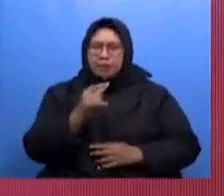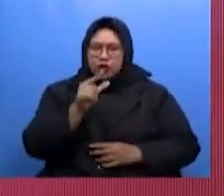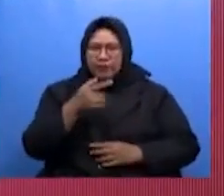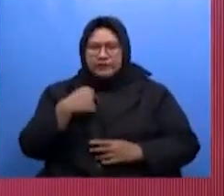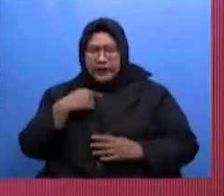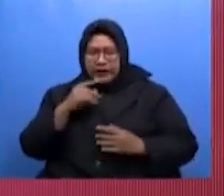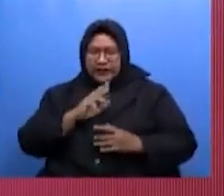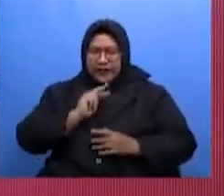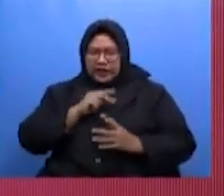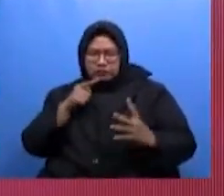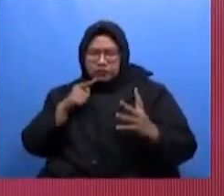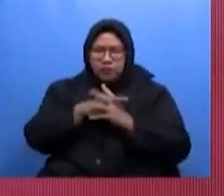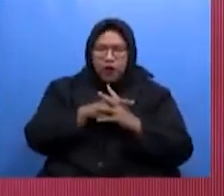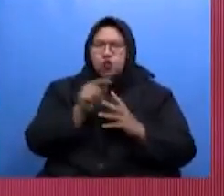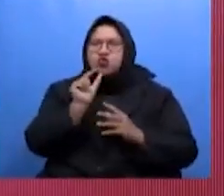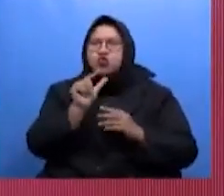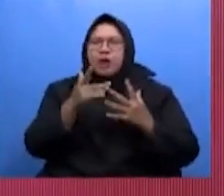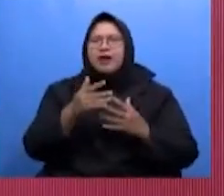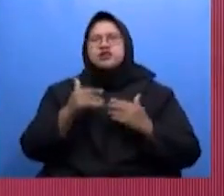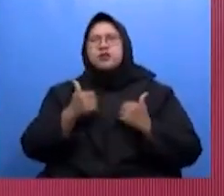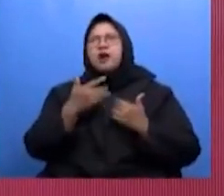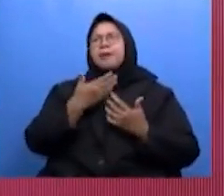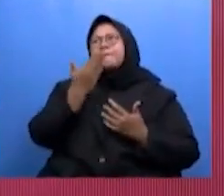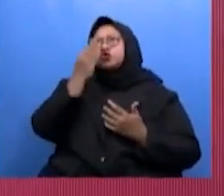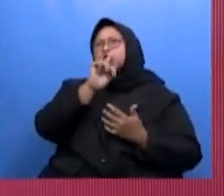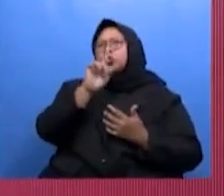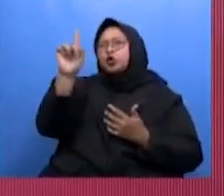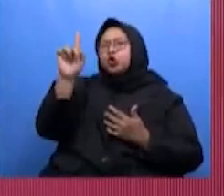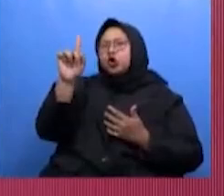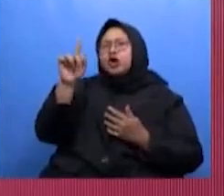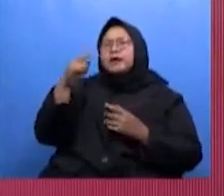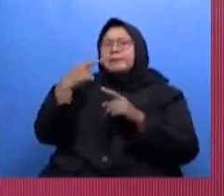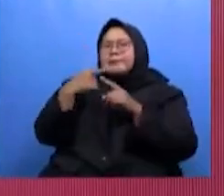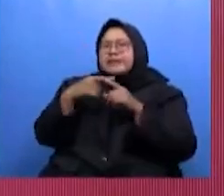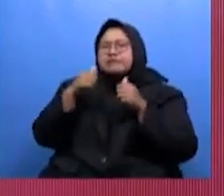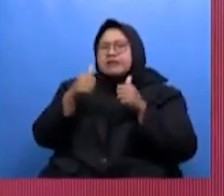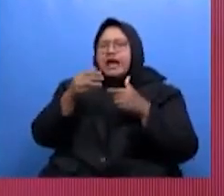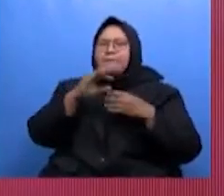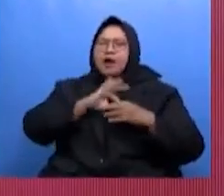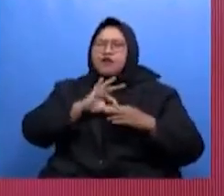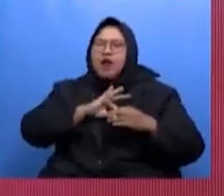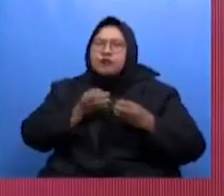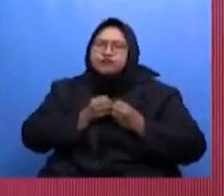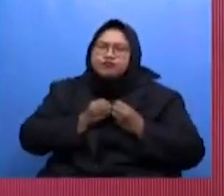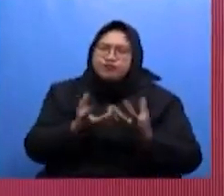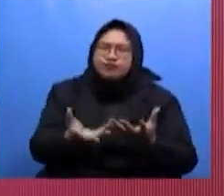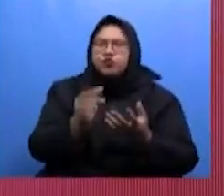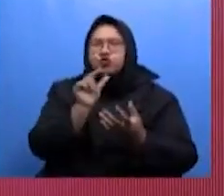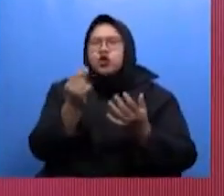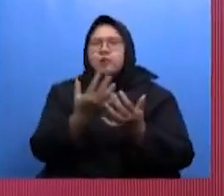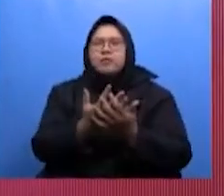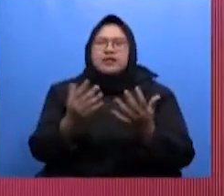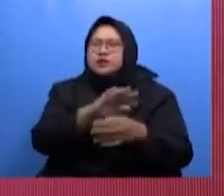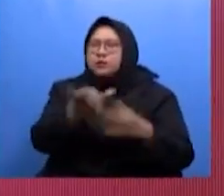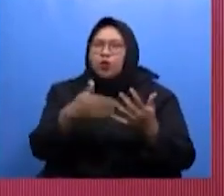pilkada gubernur banten sebagai bentuk rasa syukur nikmat sama Allah dan selalu memberikan kebermanfaatan kemaslahatan